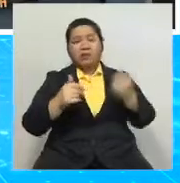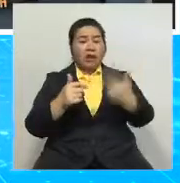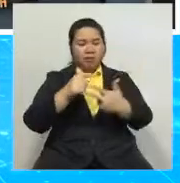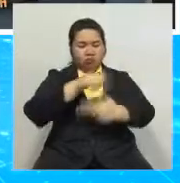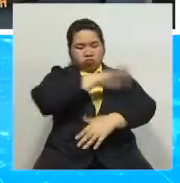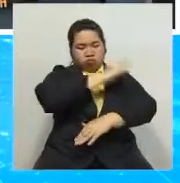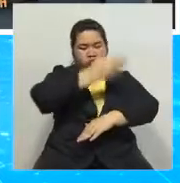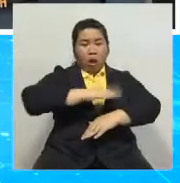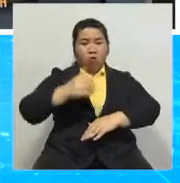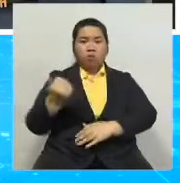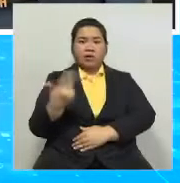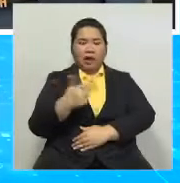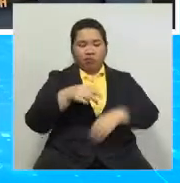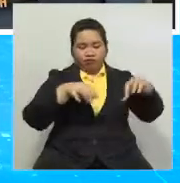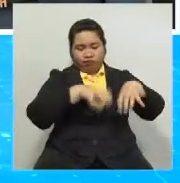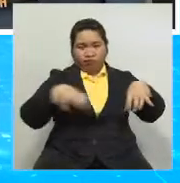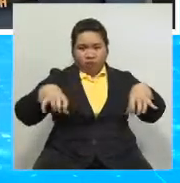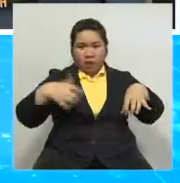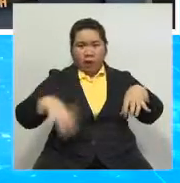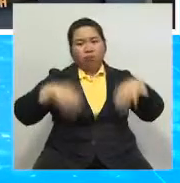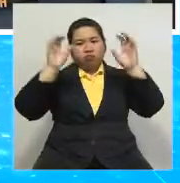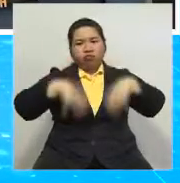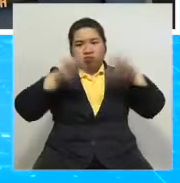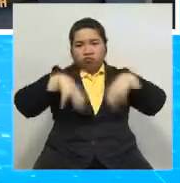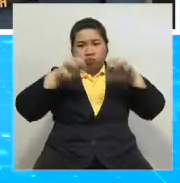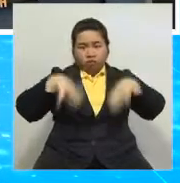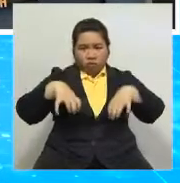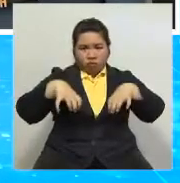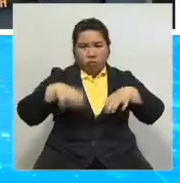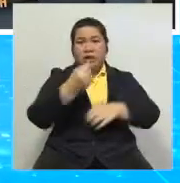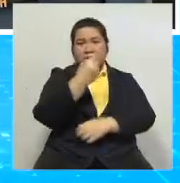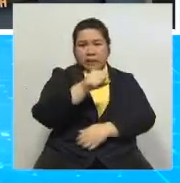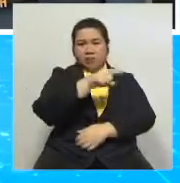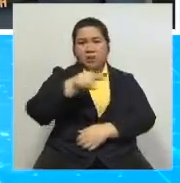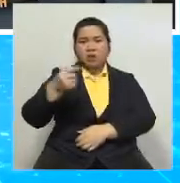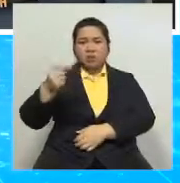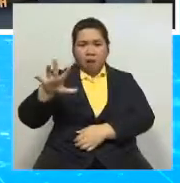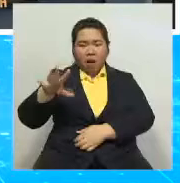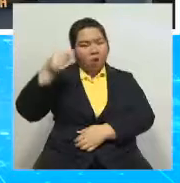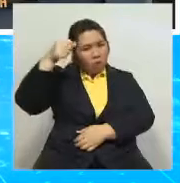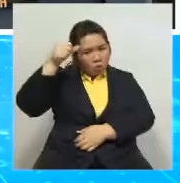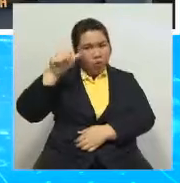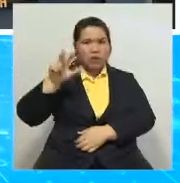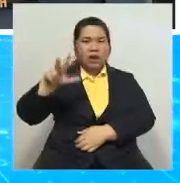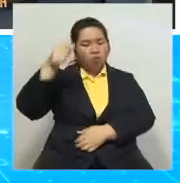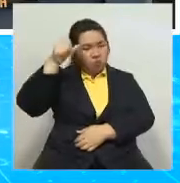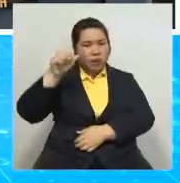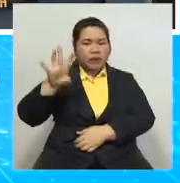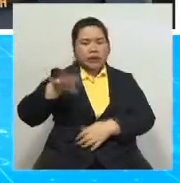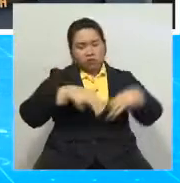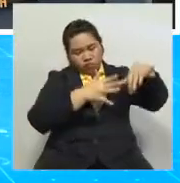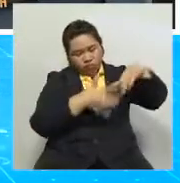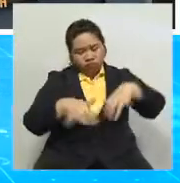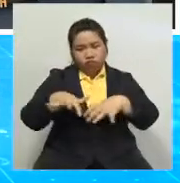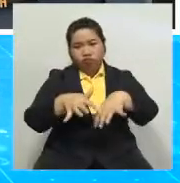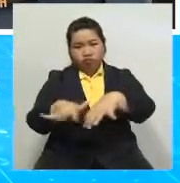ตรงนี้ประกอบกับที่ผ่านมาฝนตกวันที่11หรือ15เนี่ยตลอด3-4 วันเลยตรงนี้ทำให้มีปริมาณน้ำหลากลงมาน